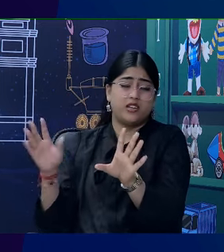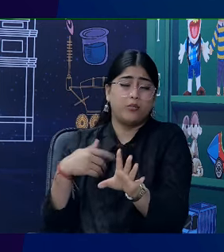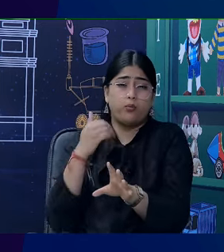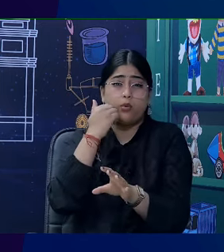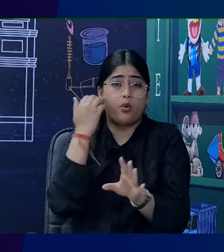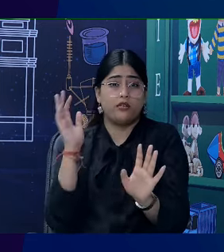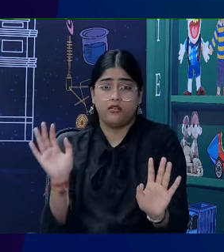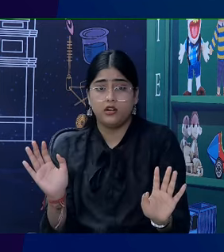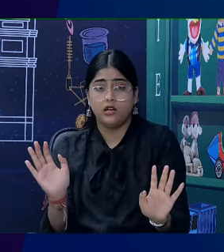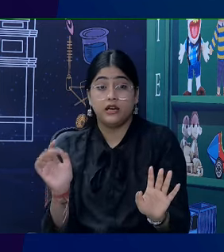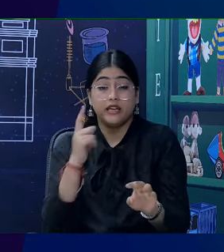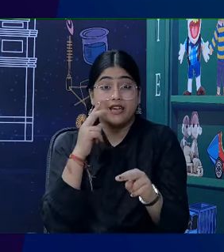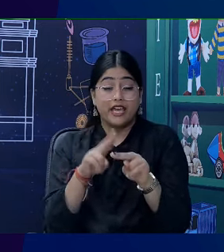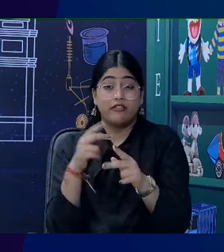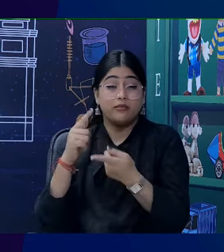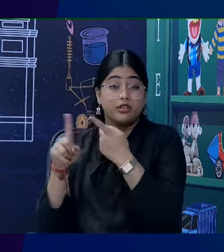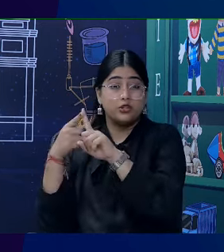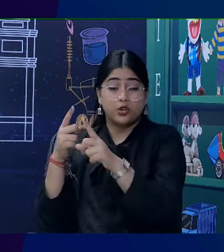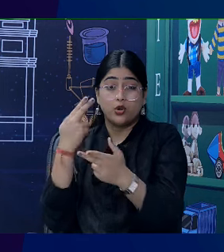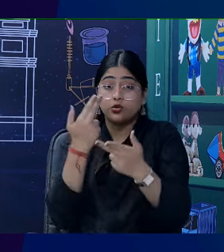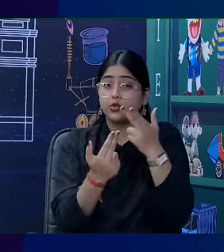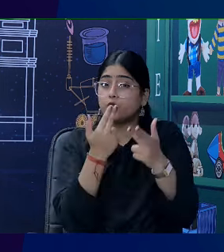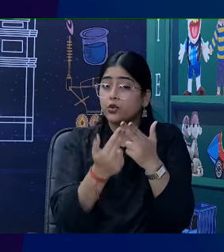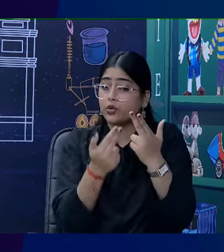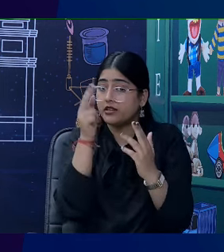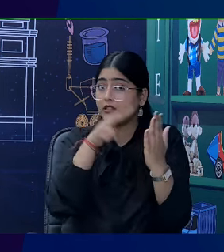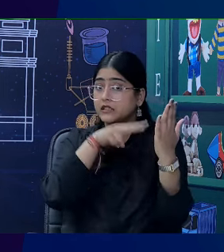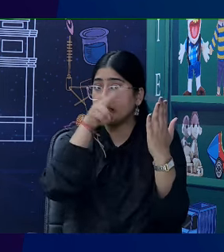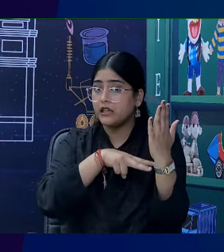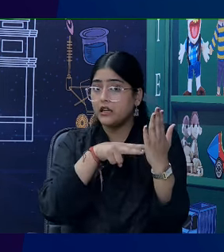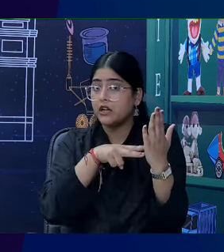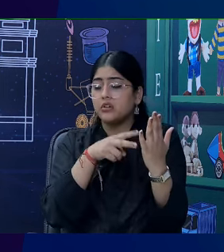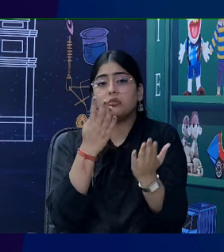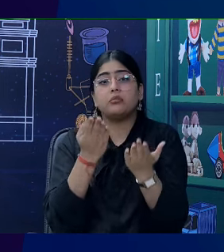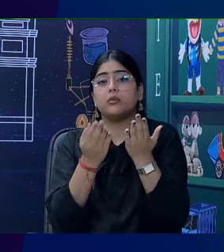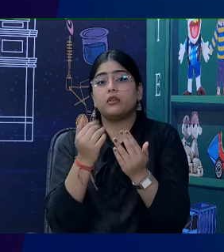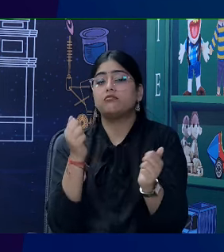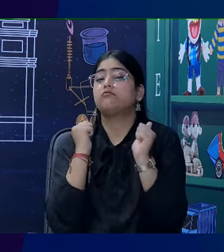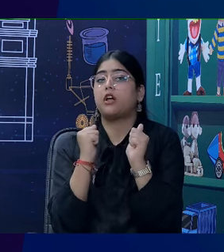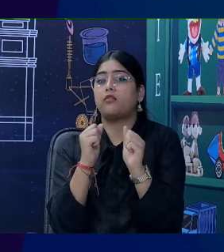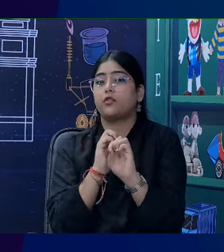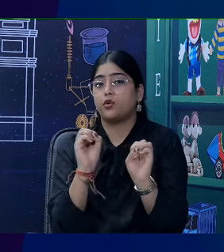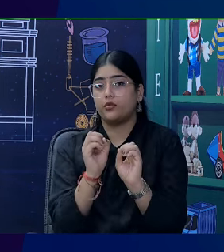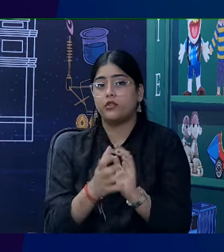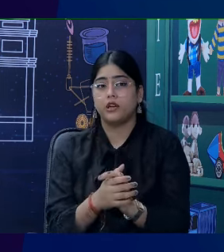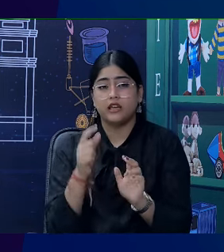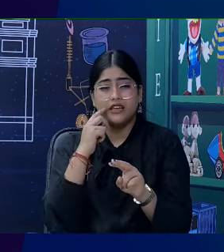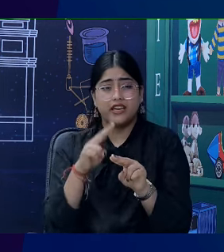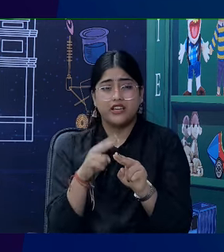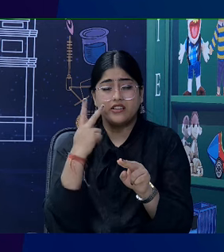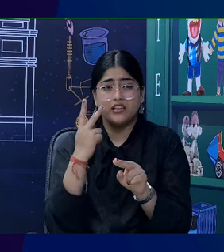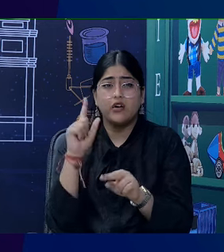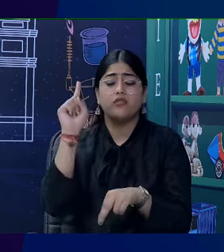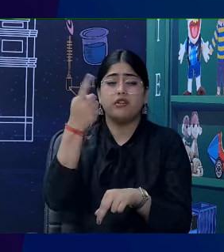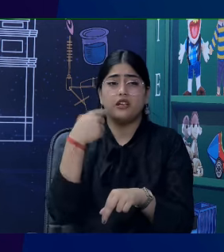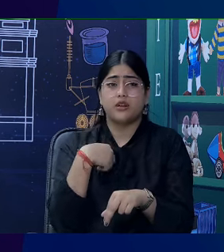मींस ये है कि हिस्ट्री को अगर कहानी के रूप में आप पढ़े तो मुझे नहीं लगता कि हिस्ट्री इतनी टफ चीज है बिल्कुल बिल्कुल सिंपल चीज है अगर फर्स्ट अगर